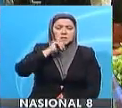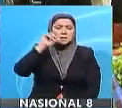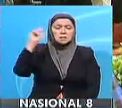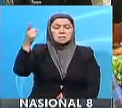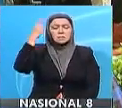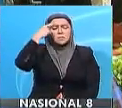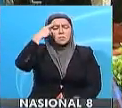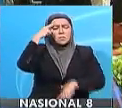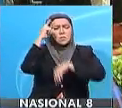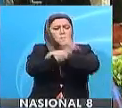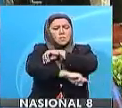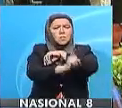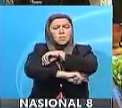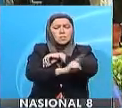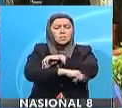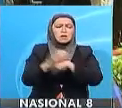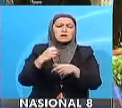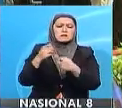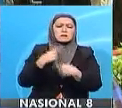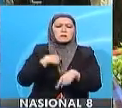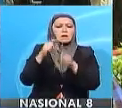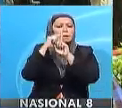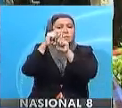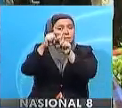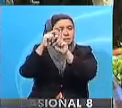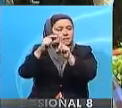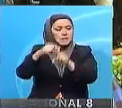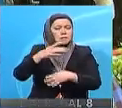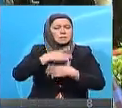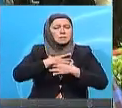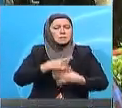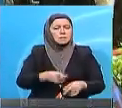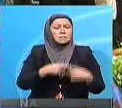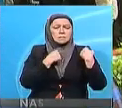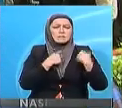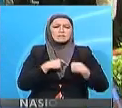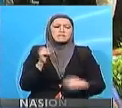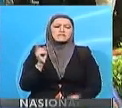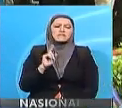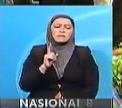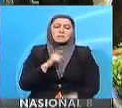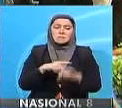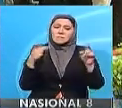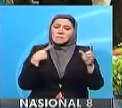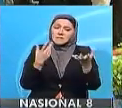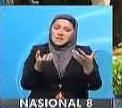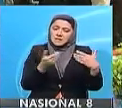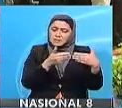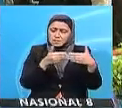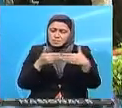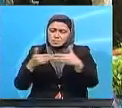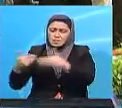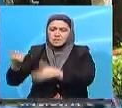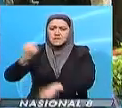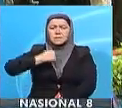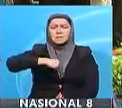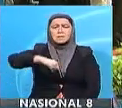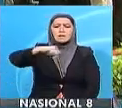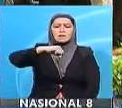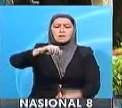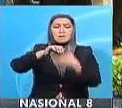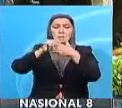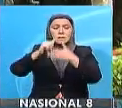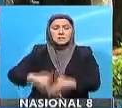ataupun melabel sesuka hati tetapi kita nak meneruskan kesinambungan perjuangan pemimpin-pemimpin kita terdahulu dalam menyemarakkan